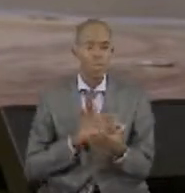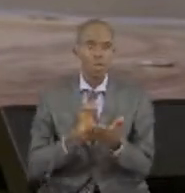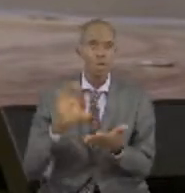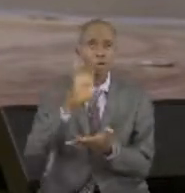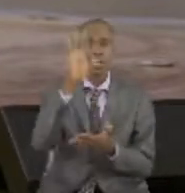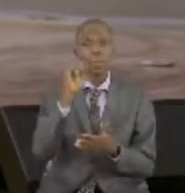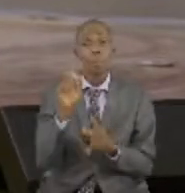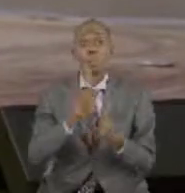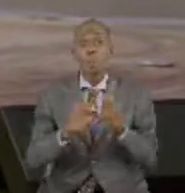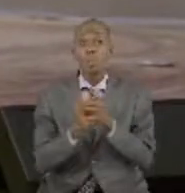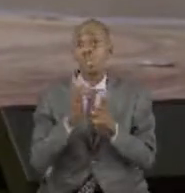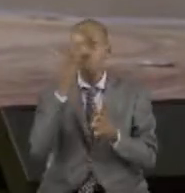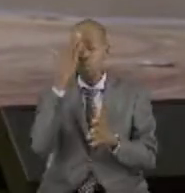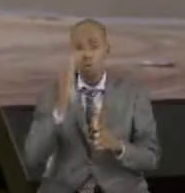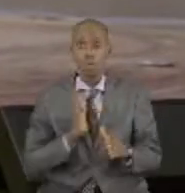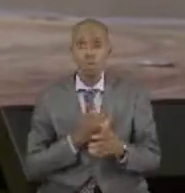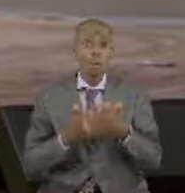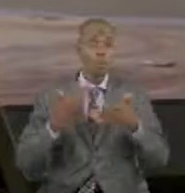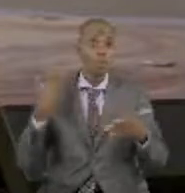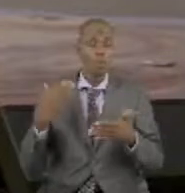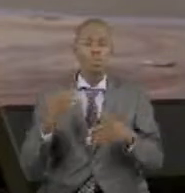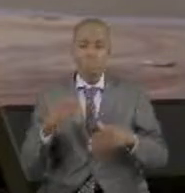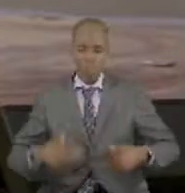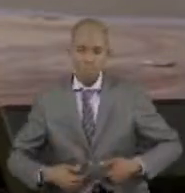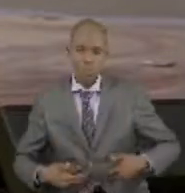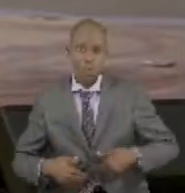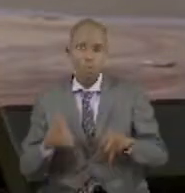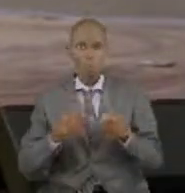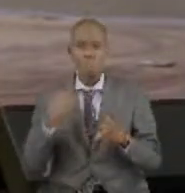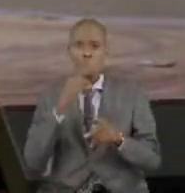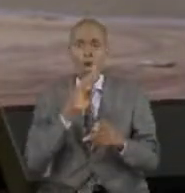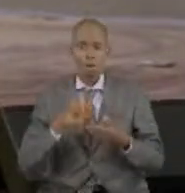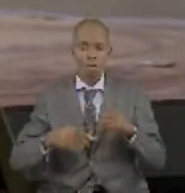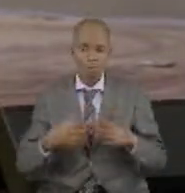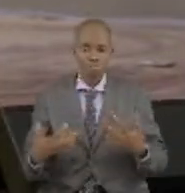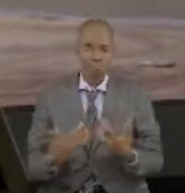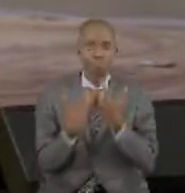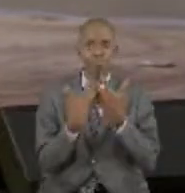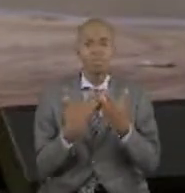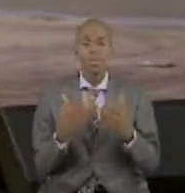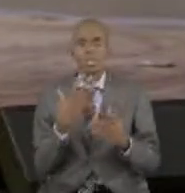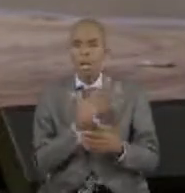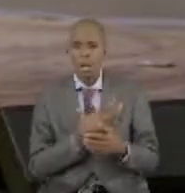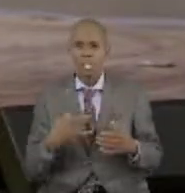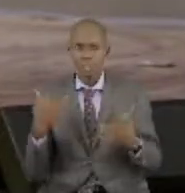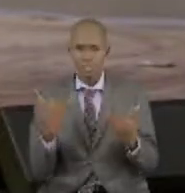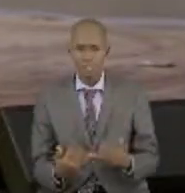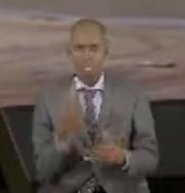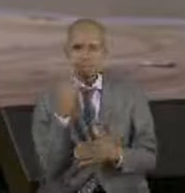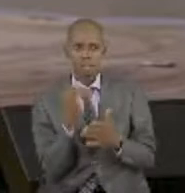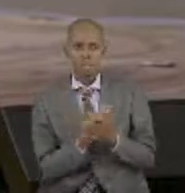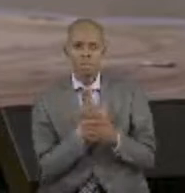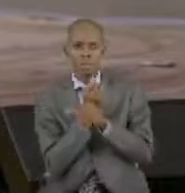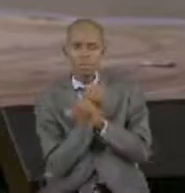que nous connaissons en tant que les adolescents qui sont nos parents maintenant ils ne connaissent que le salut est venu